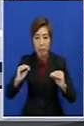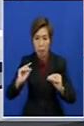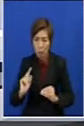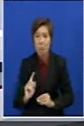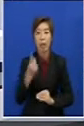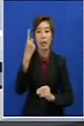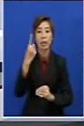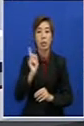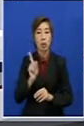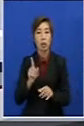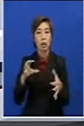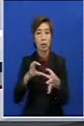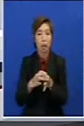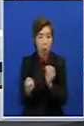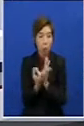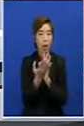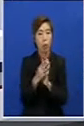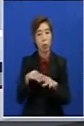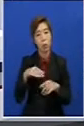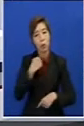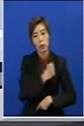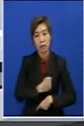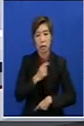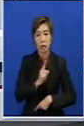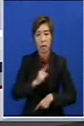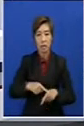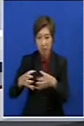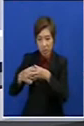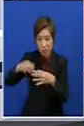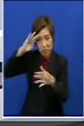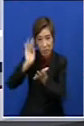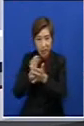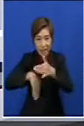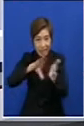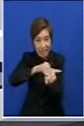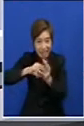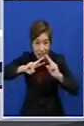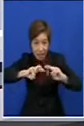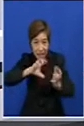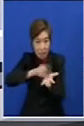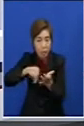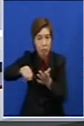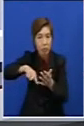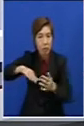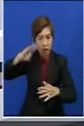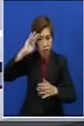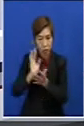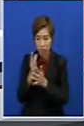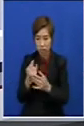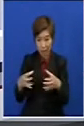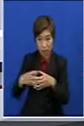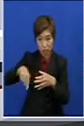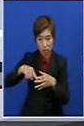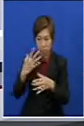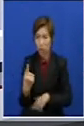จะเกิดเรื่องราวนะคะสลดใจหลังจากที่หนึ่งในชุดพนักงานสอบสวนสน.ทุ่งสองห้องตัดสินใจใช้อา